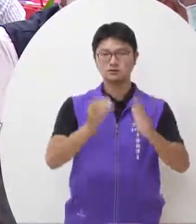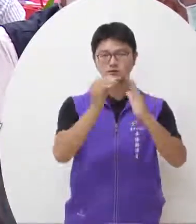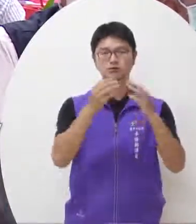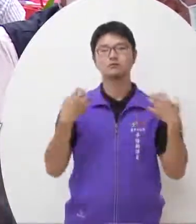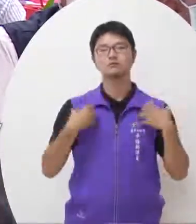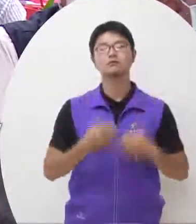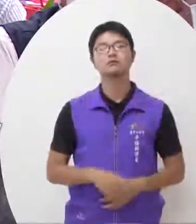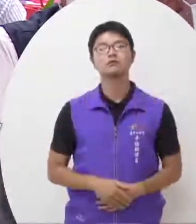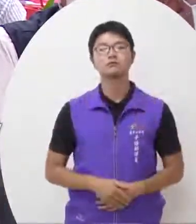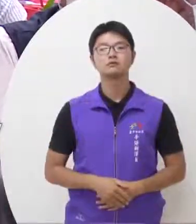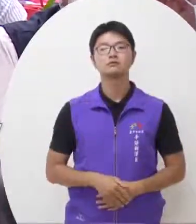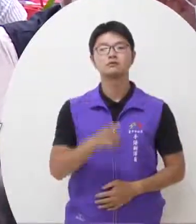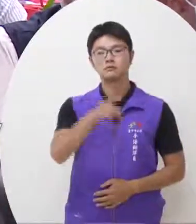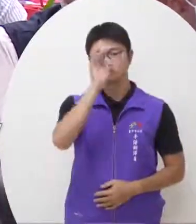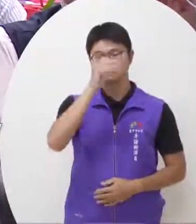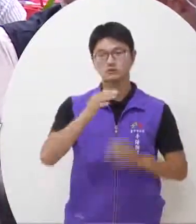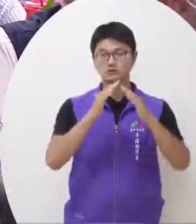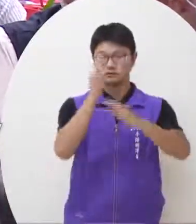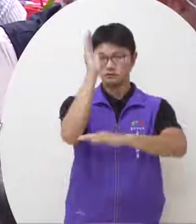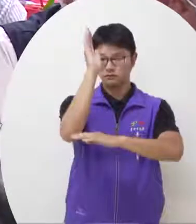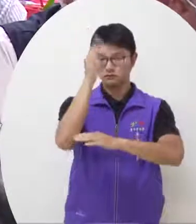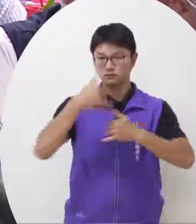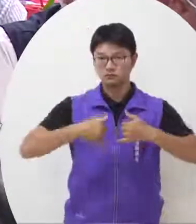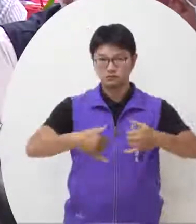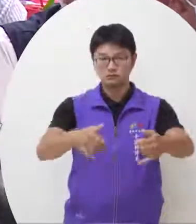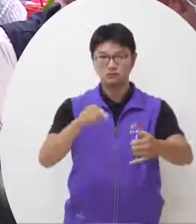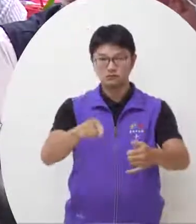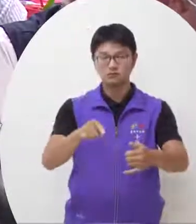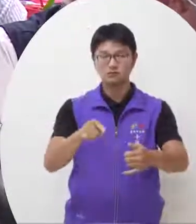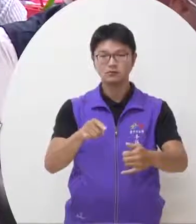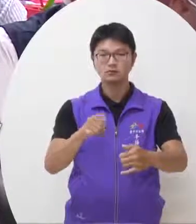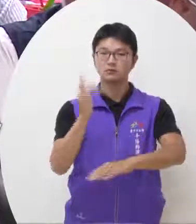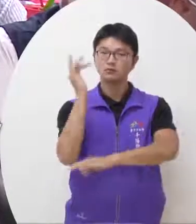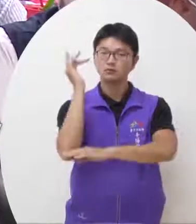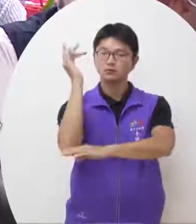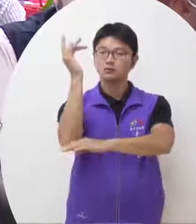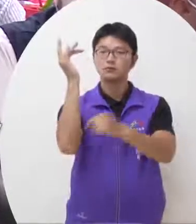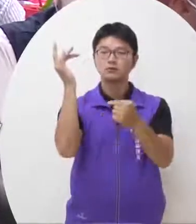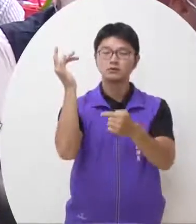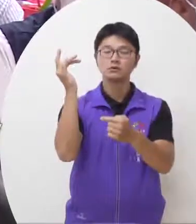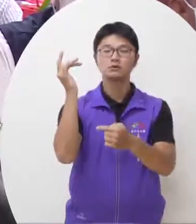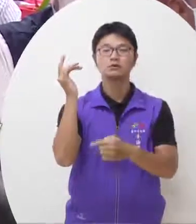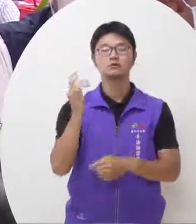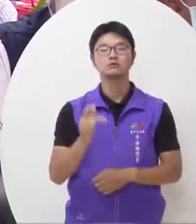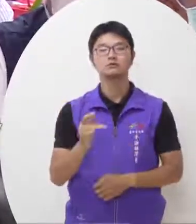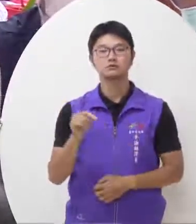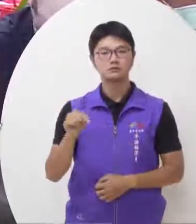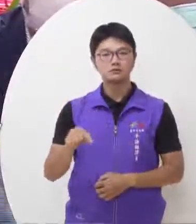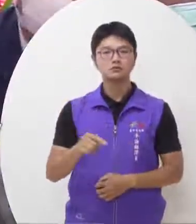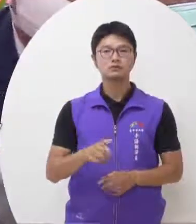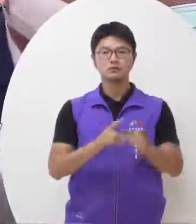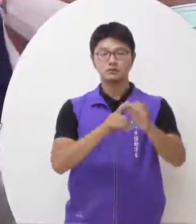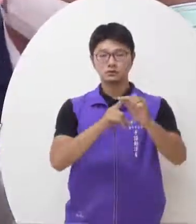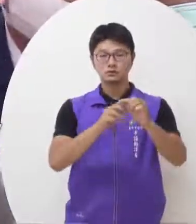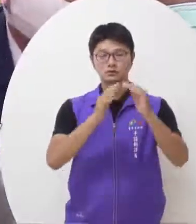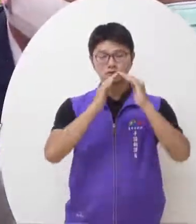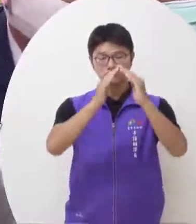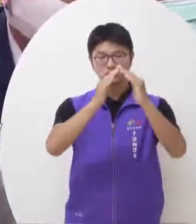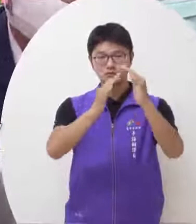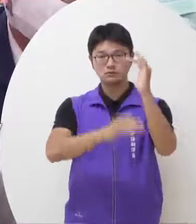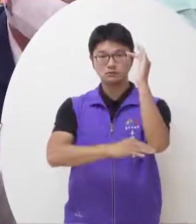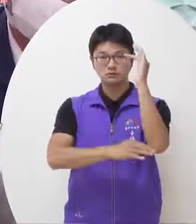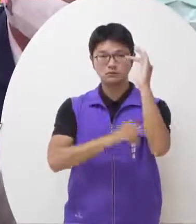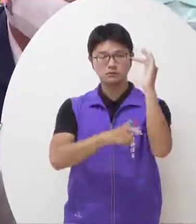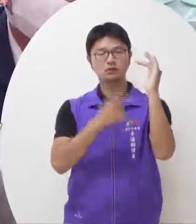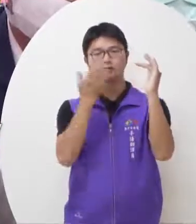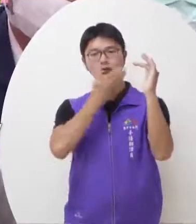看之前咯，个房价咯，遐树龄树，即摆眼前我甲看在中市个树龄树有遮